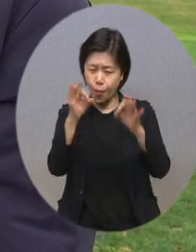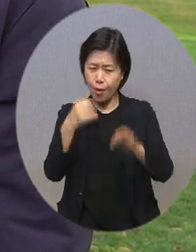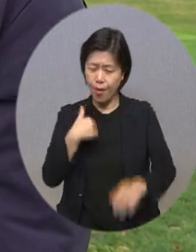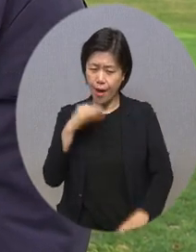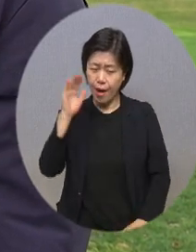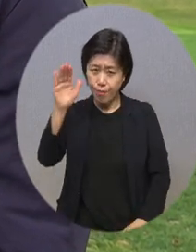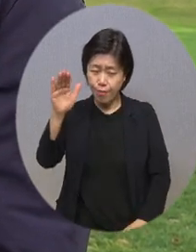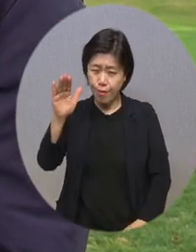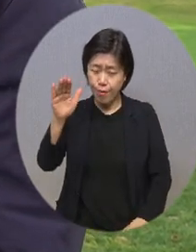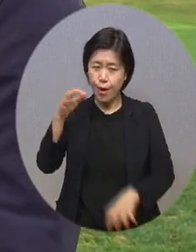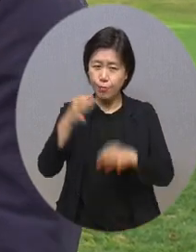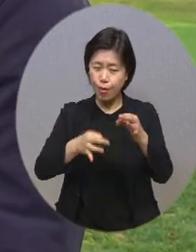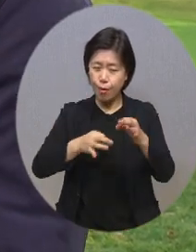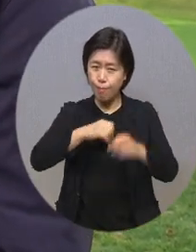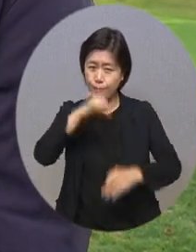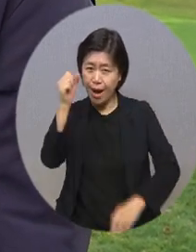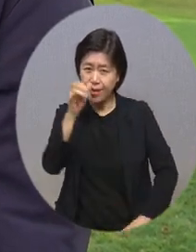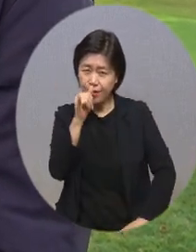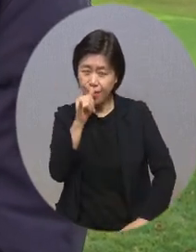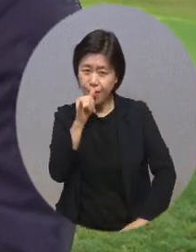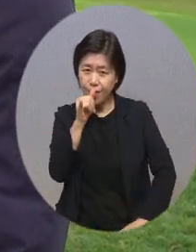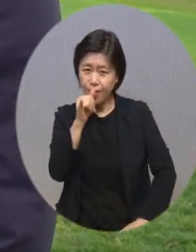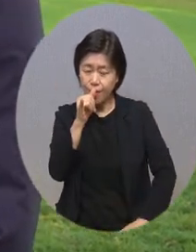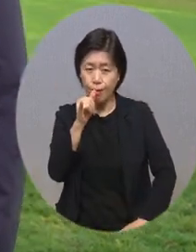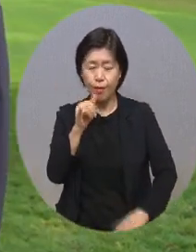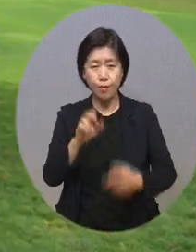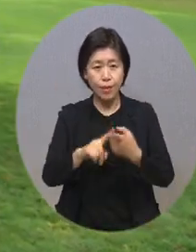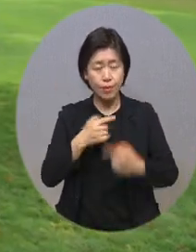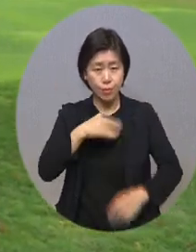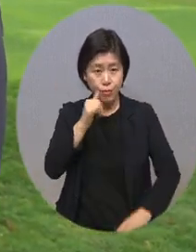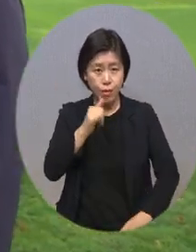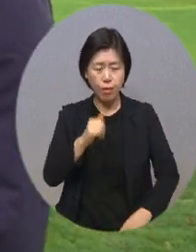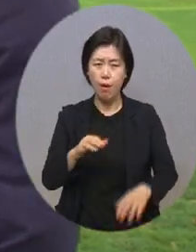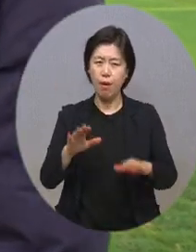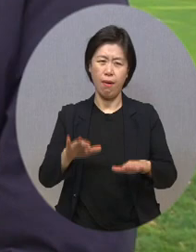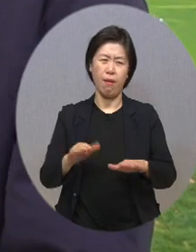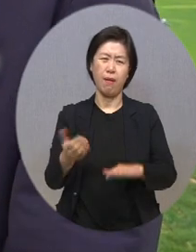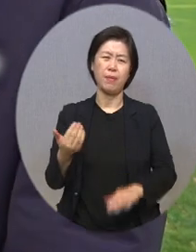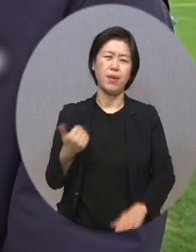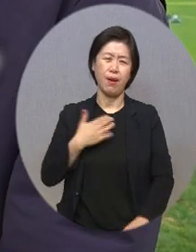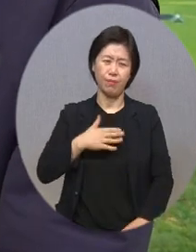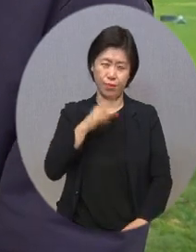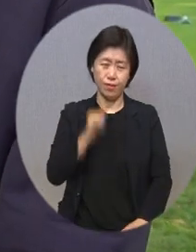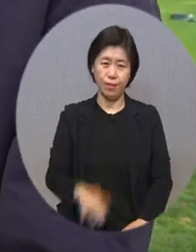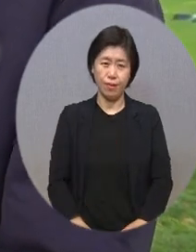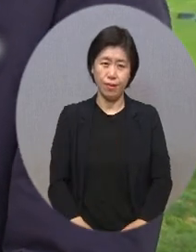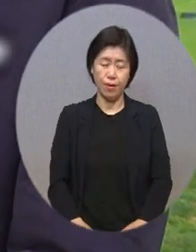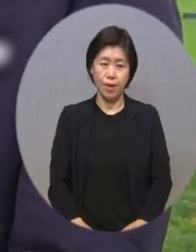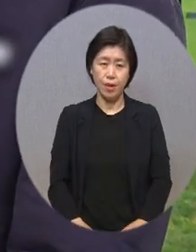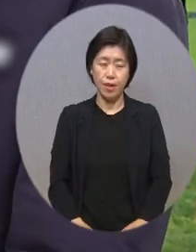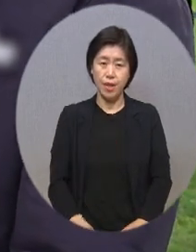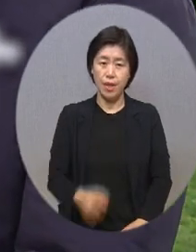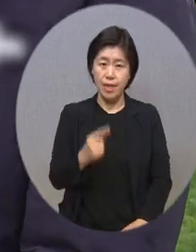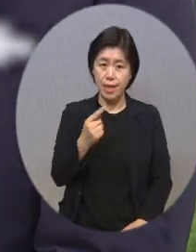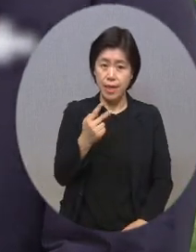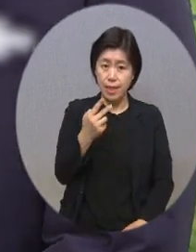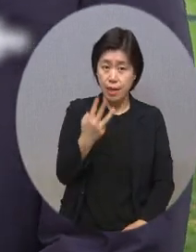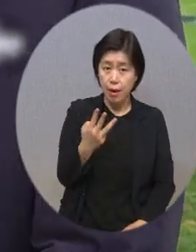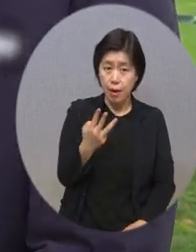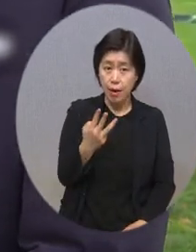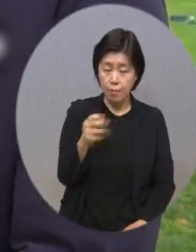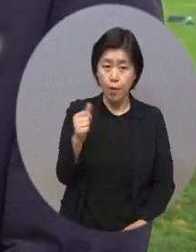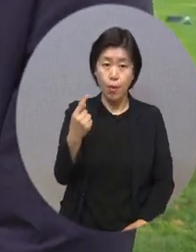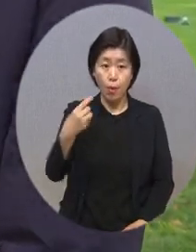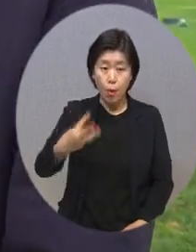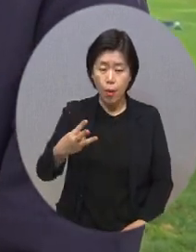이때까지 와야지 알 수 있을까요? 그래요? 그렇죠. 일단은 뭐 전반에 뭐 한 3월, 4월 정도쯤